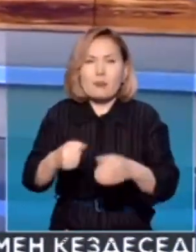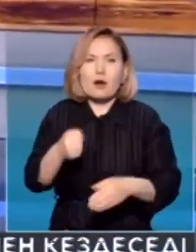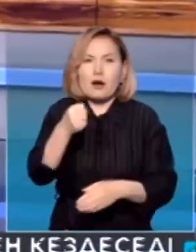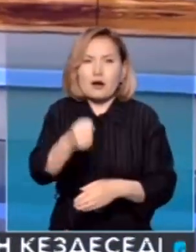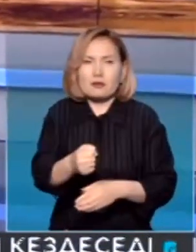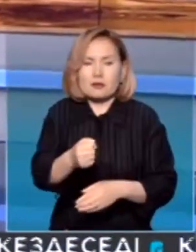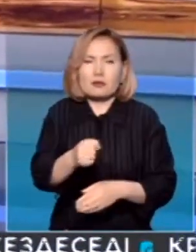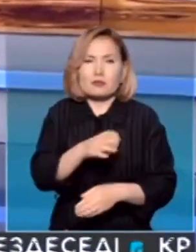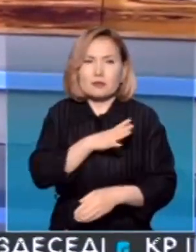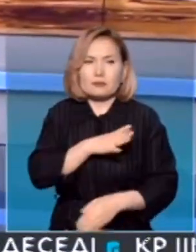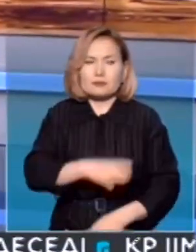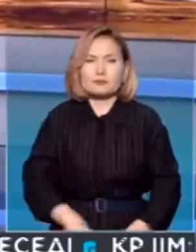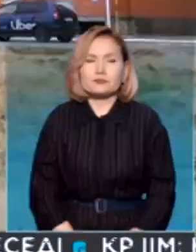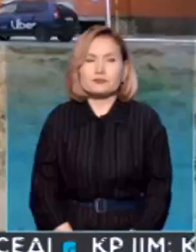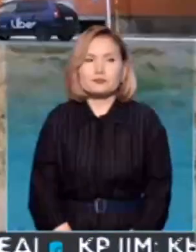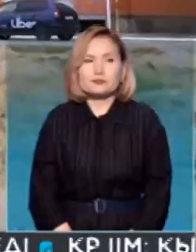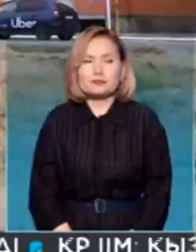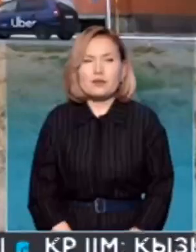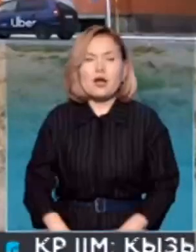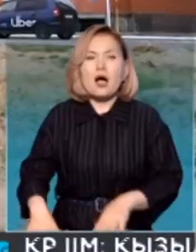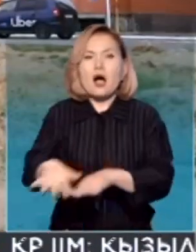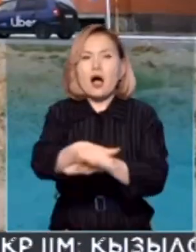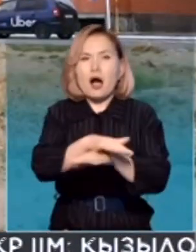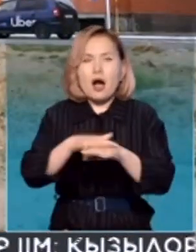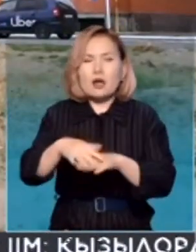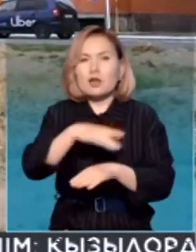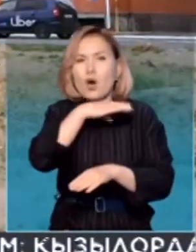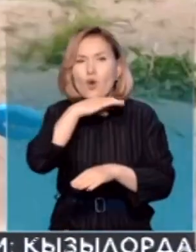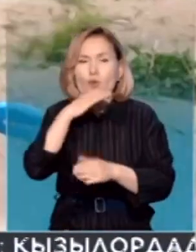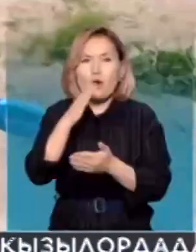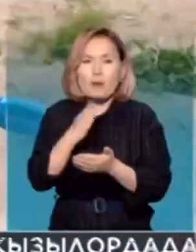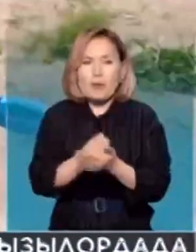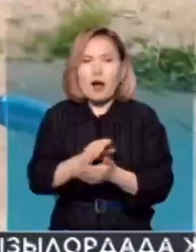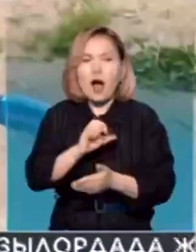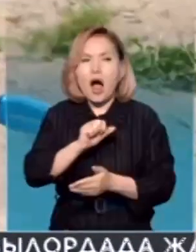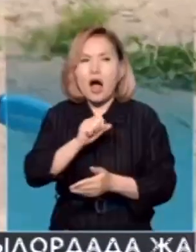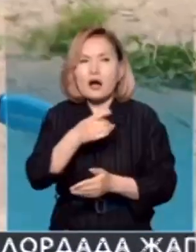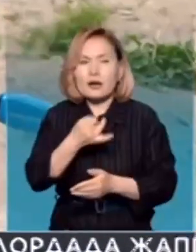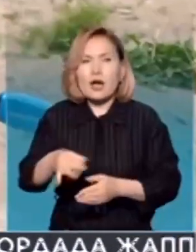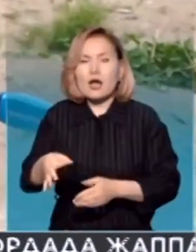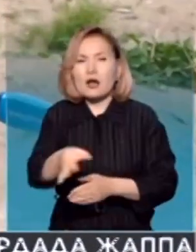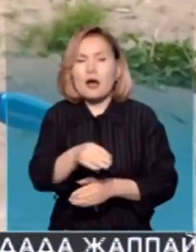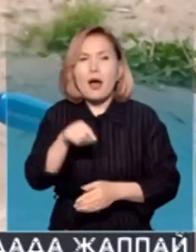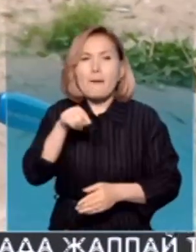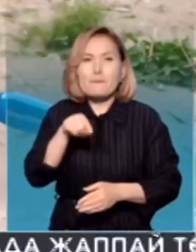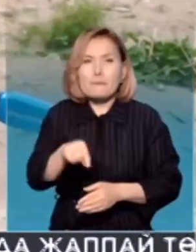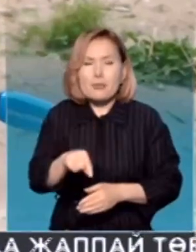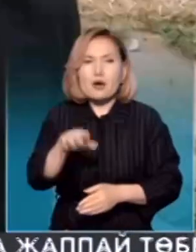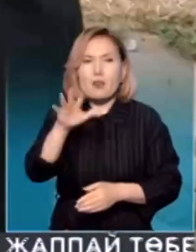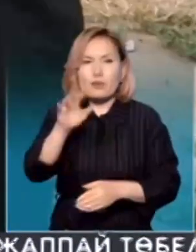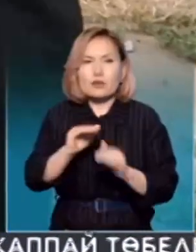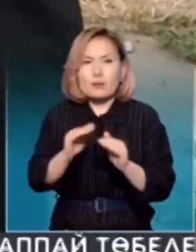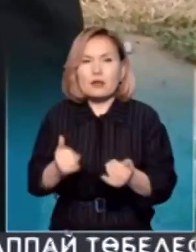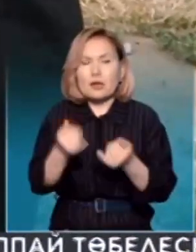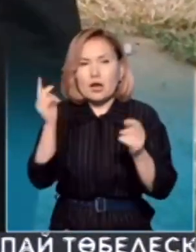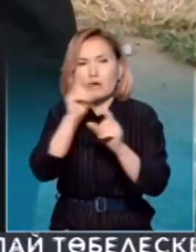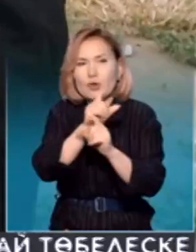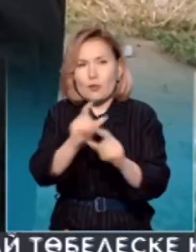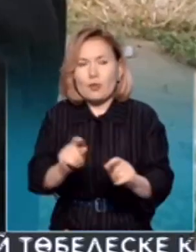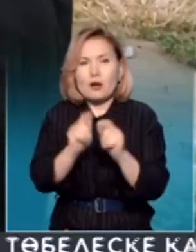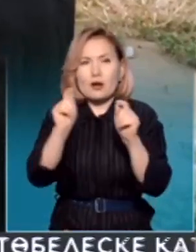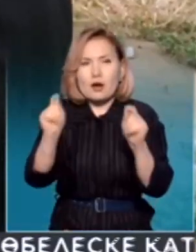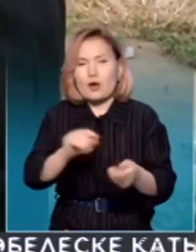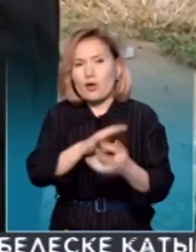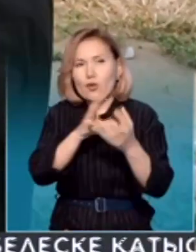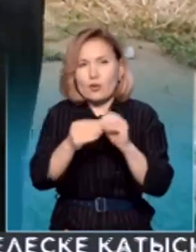жатыр. Халық саны көбейген Арай мөлтек ауданында биыл 1,5 орындық зәулім мектеп бой көтереді. Аумағы 3 гектарды құрайтын